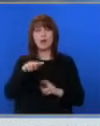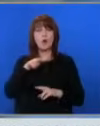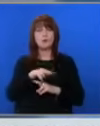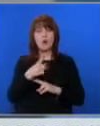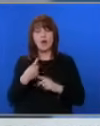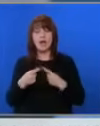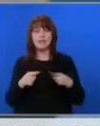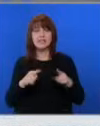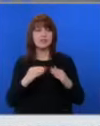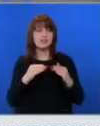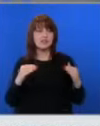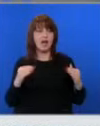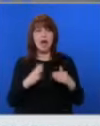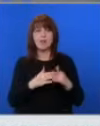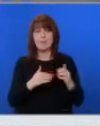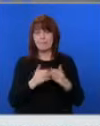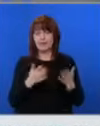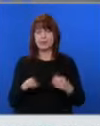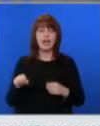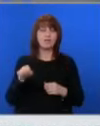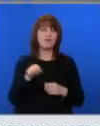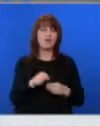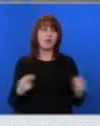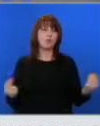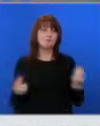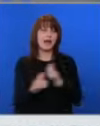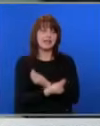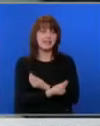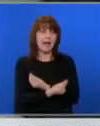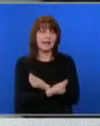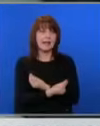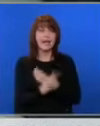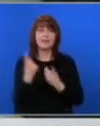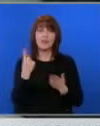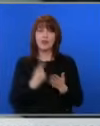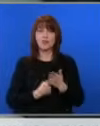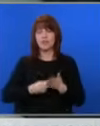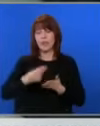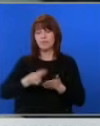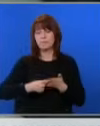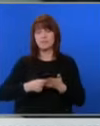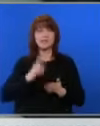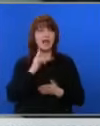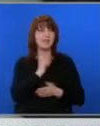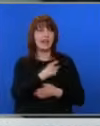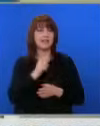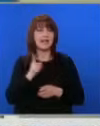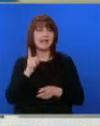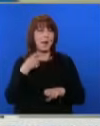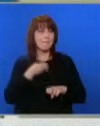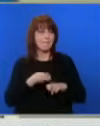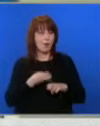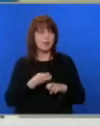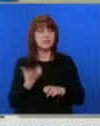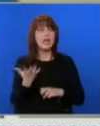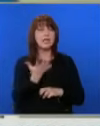нива, което на практика е довело до размяната на бебетата. Бяха наложени административни наказания на болницата и на